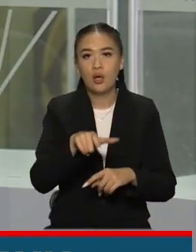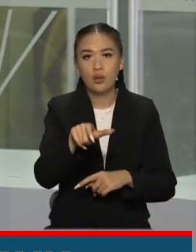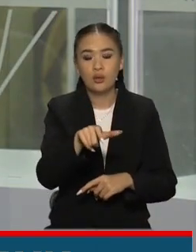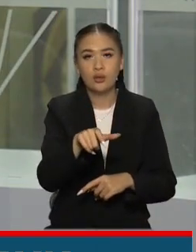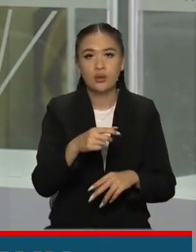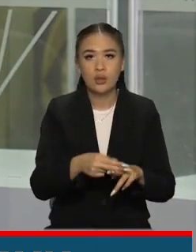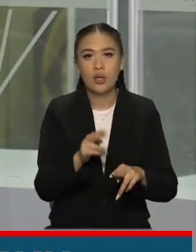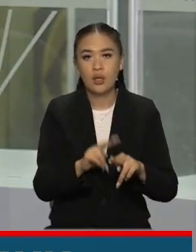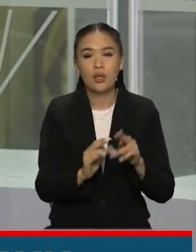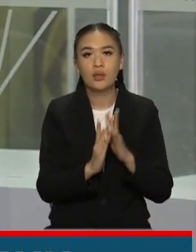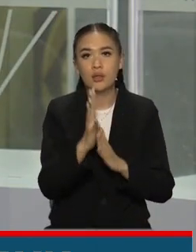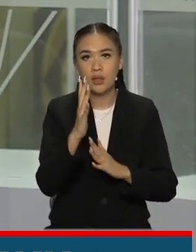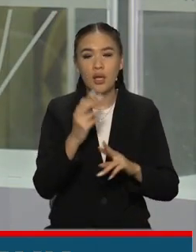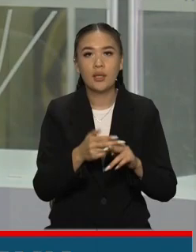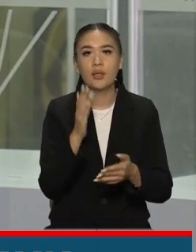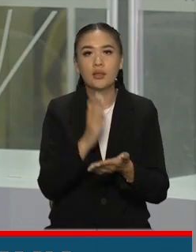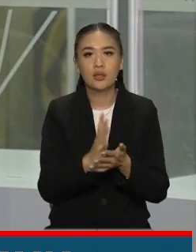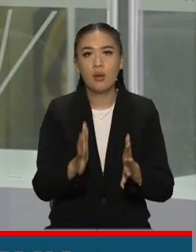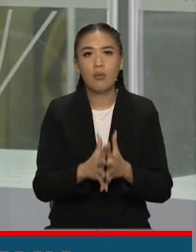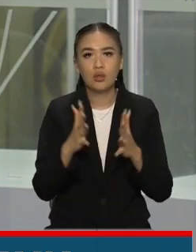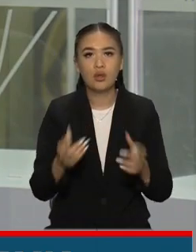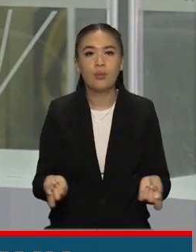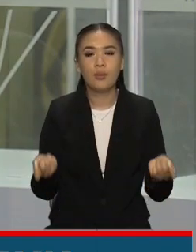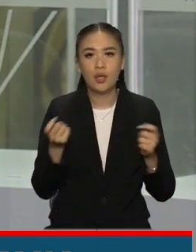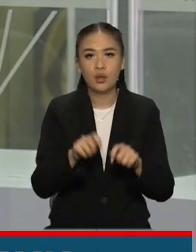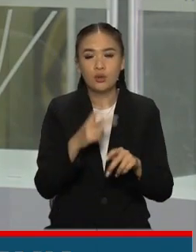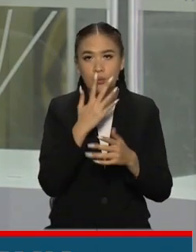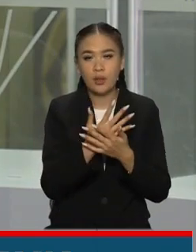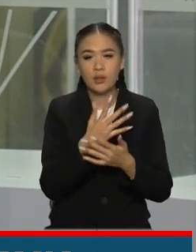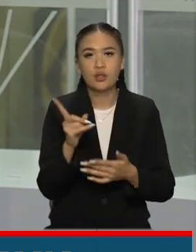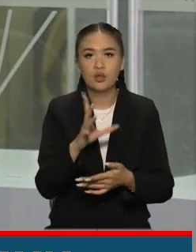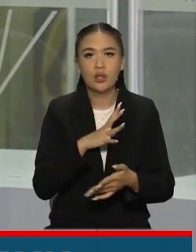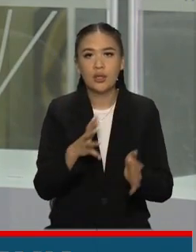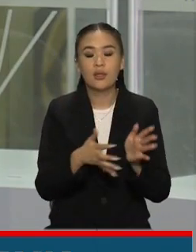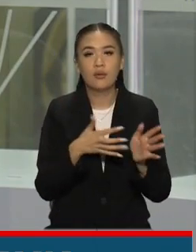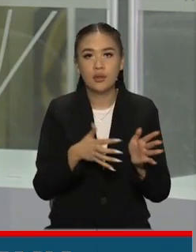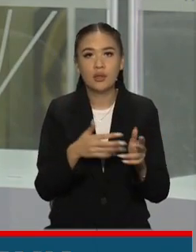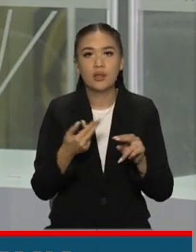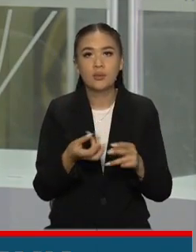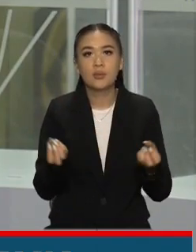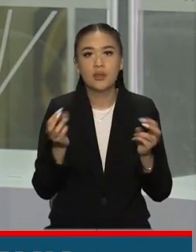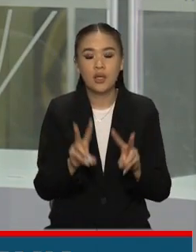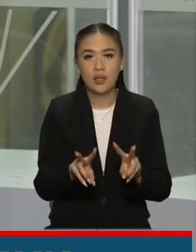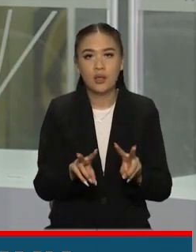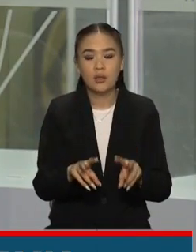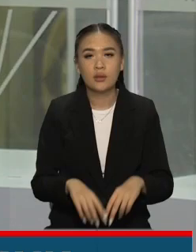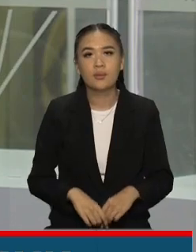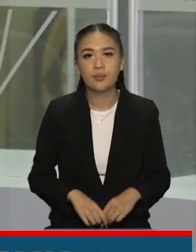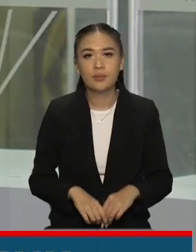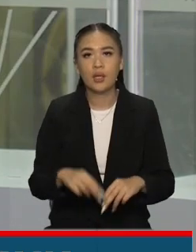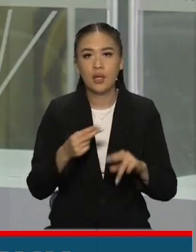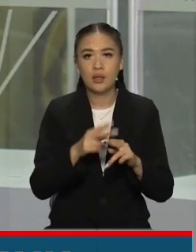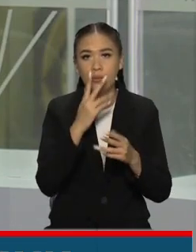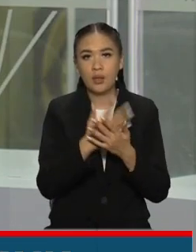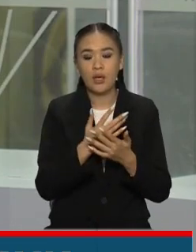всех отраслях у нас есть большой перекос того, что нехватка специалистов, голод на профессионалов, в том числе не